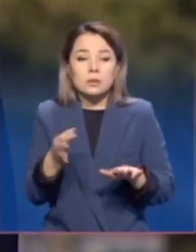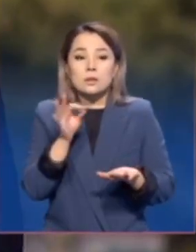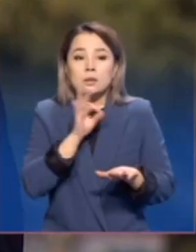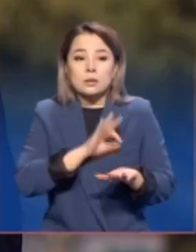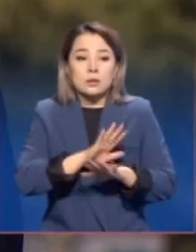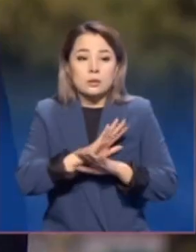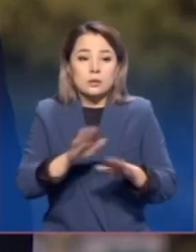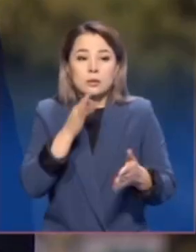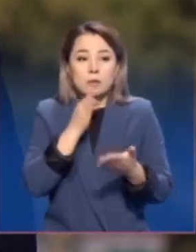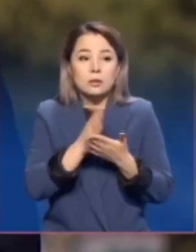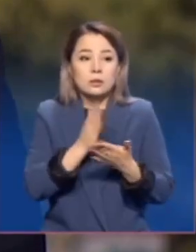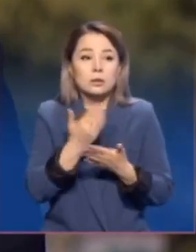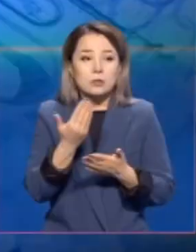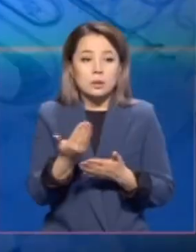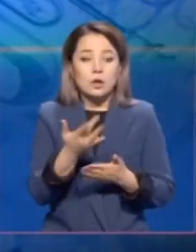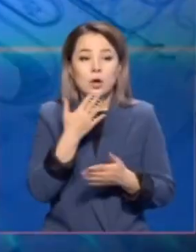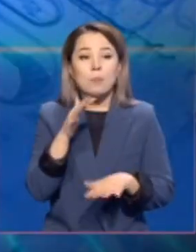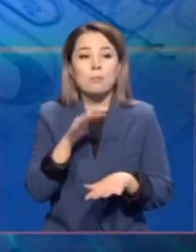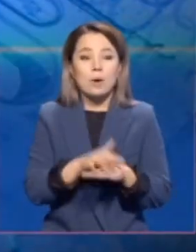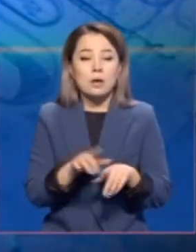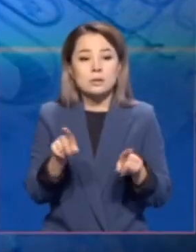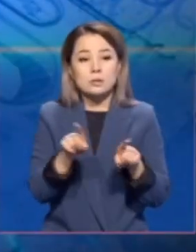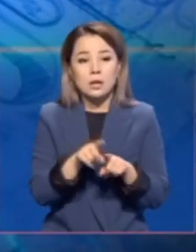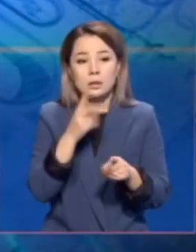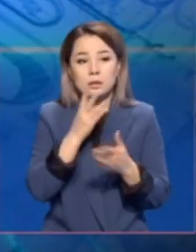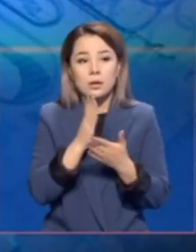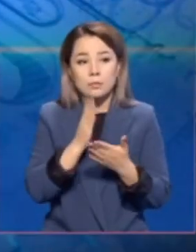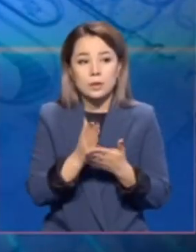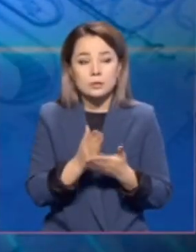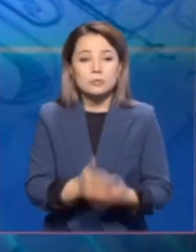тиімсіз болып қалып тұр да Ұлттық банк үшін.